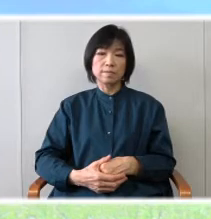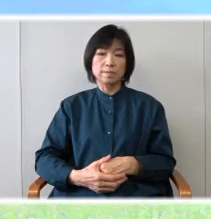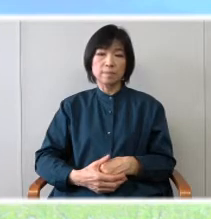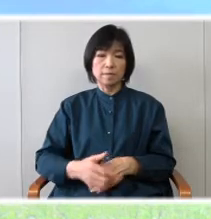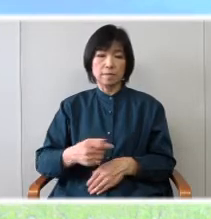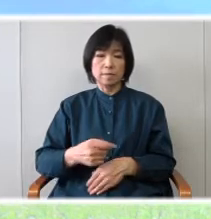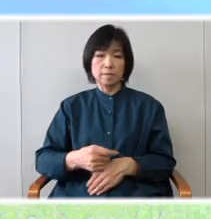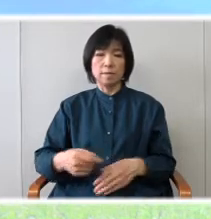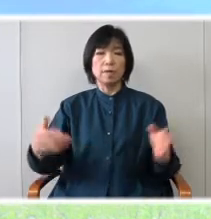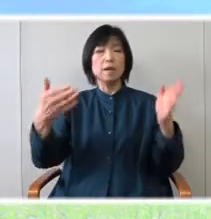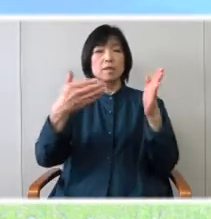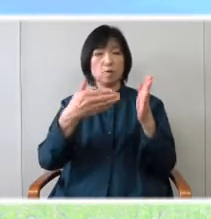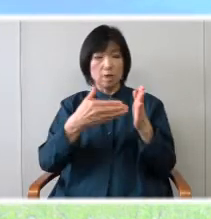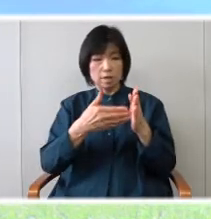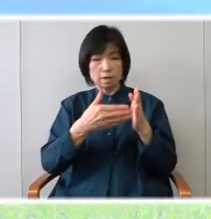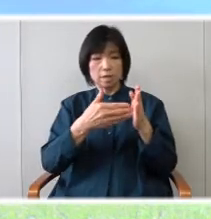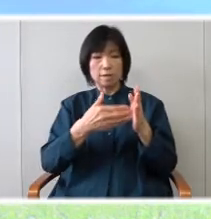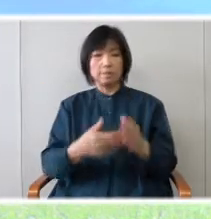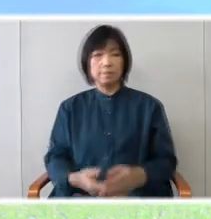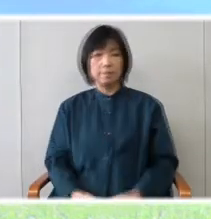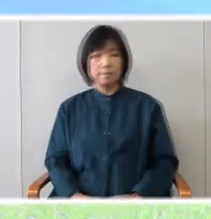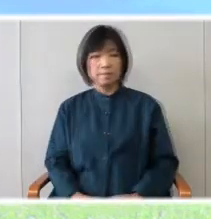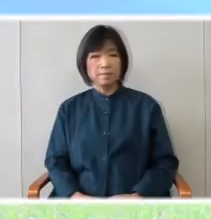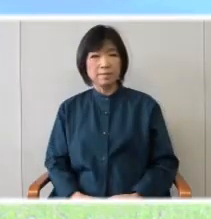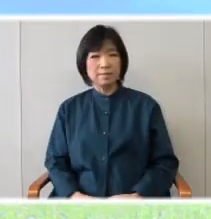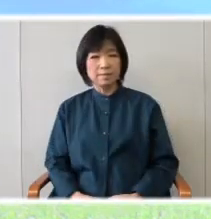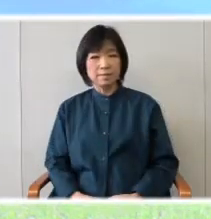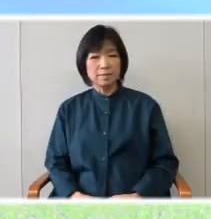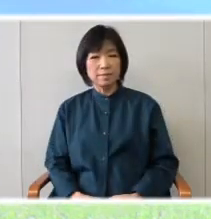私からは以上です。